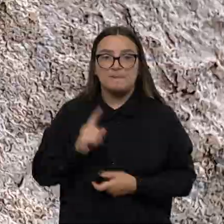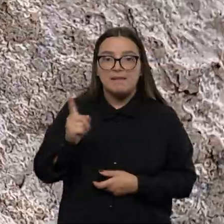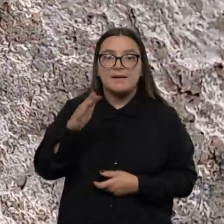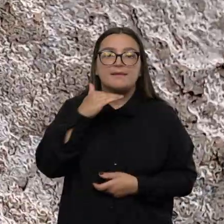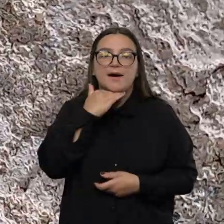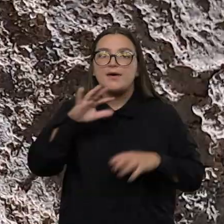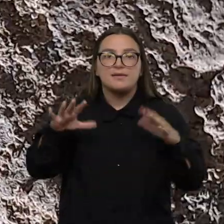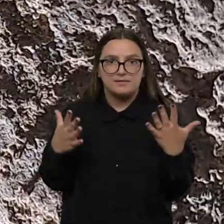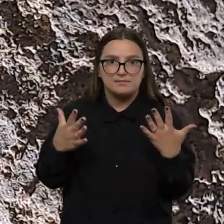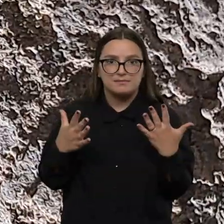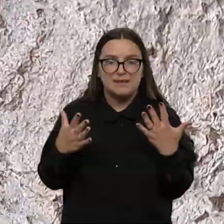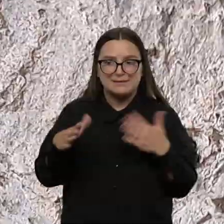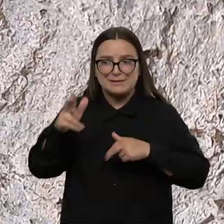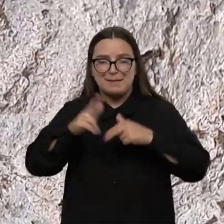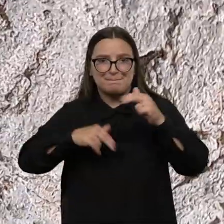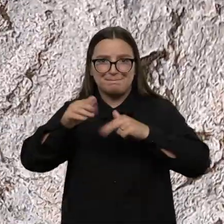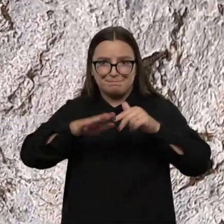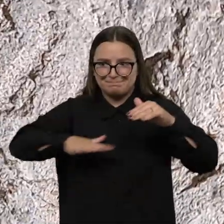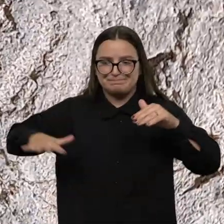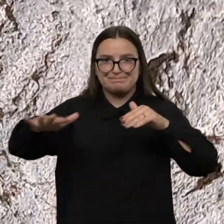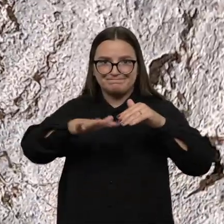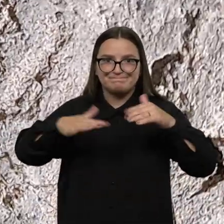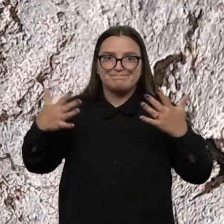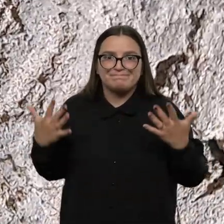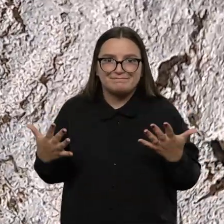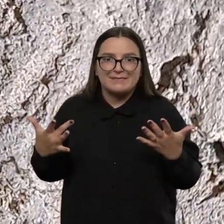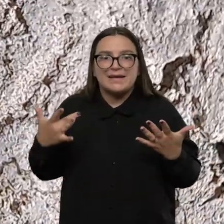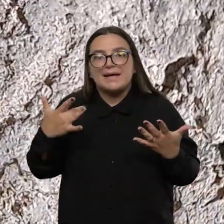aišku, kadangi tokia patalpa,